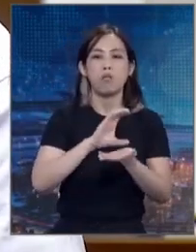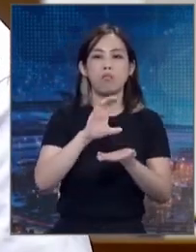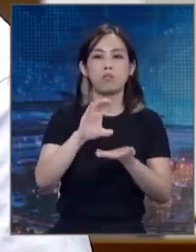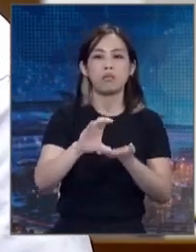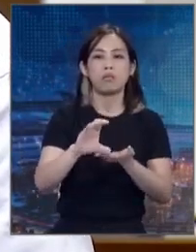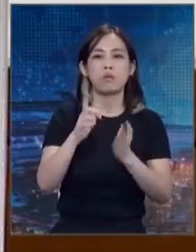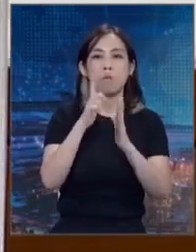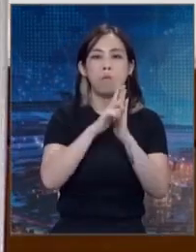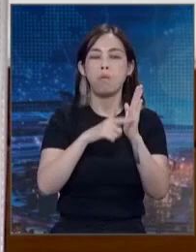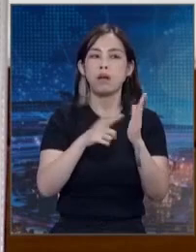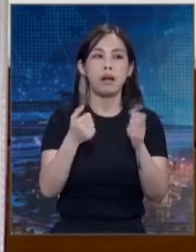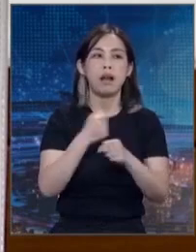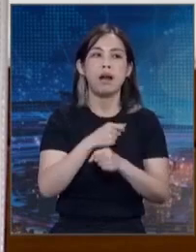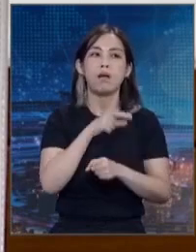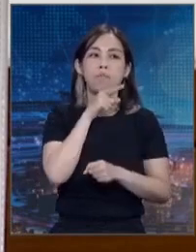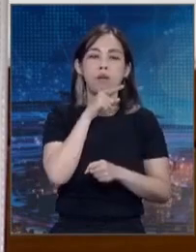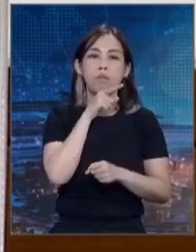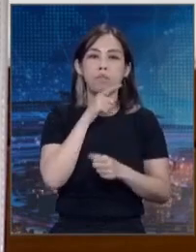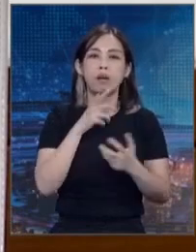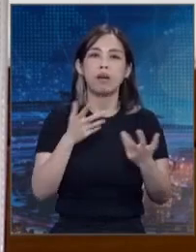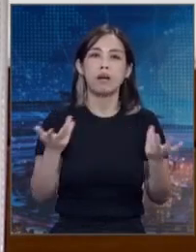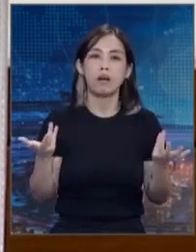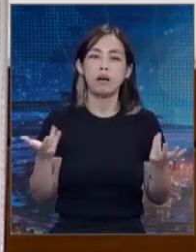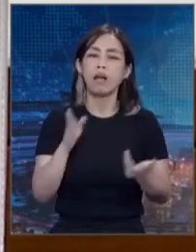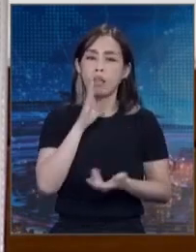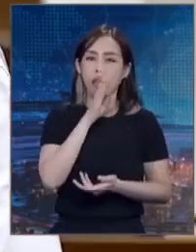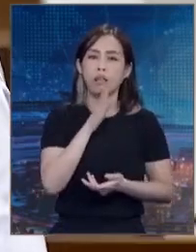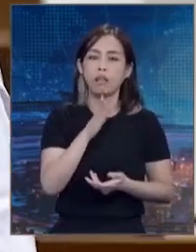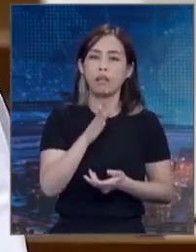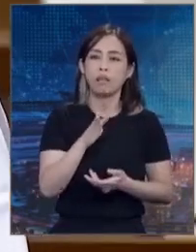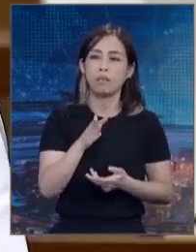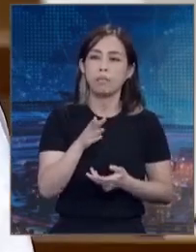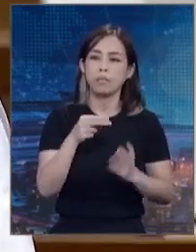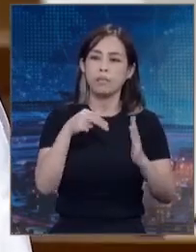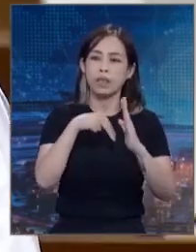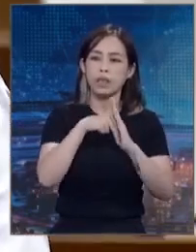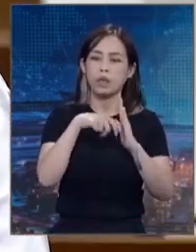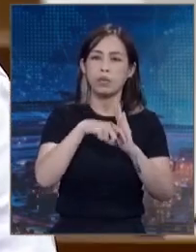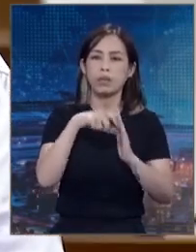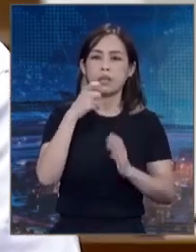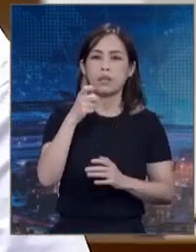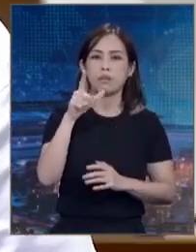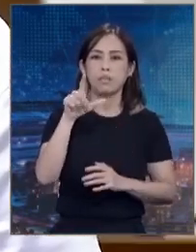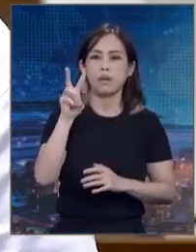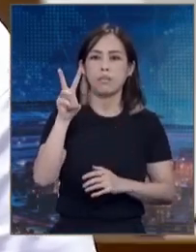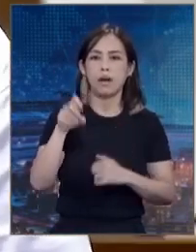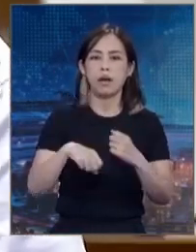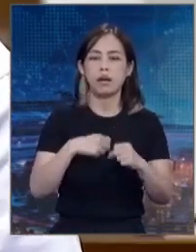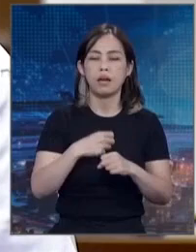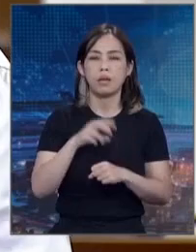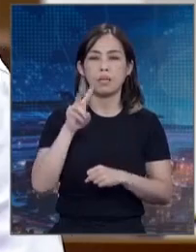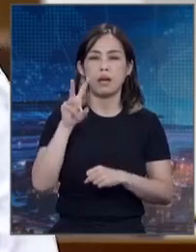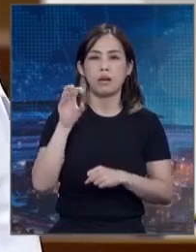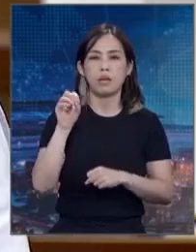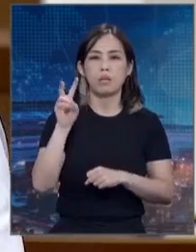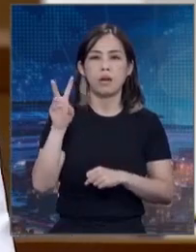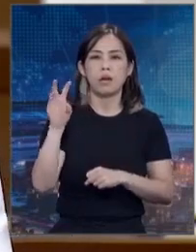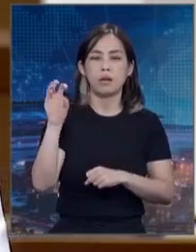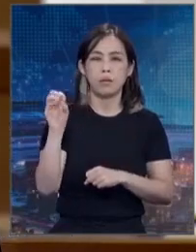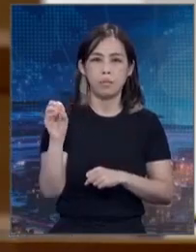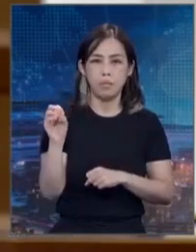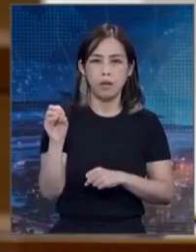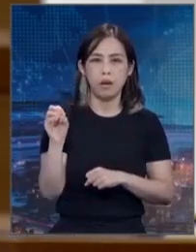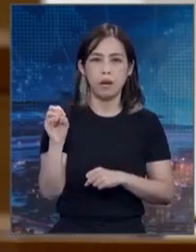cho nên không làm được hàng rào. Đấy là gọi là sự thật. Và trong cái nghị quyết 973 năm 2020 của Thường vụ Quốc hội